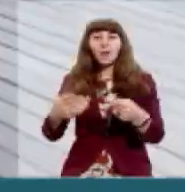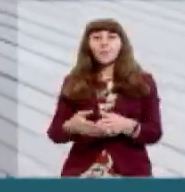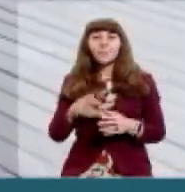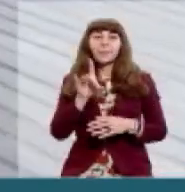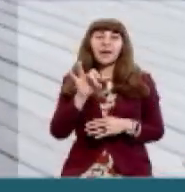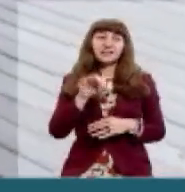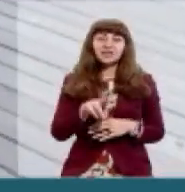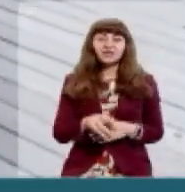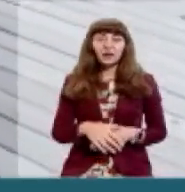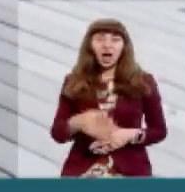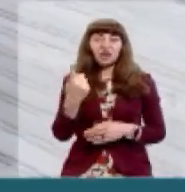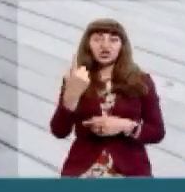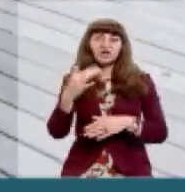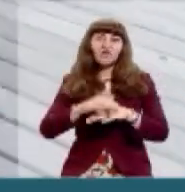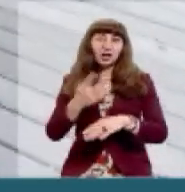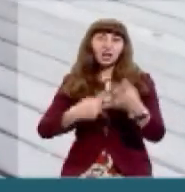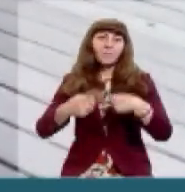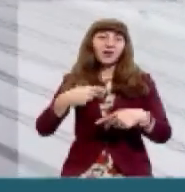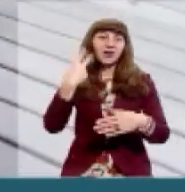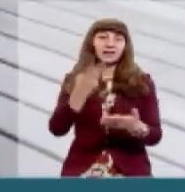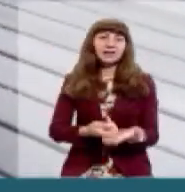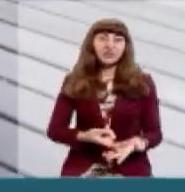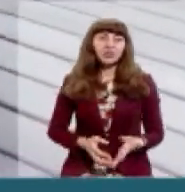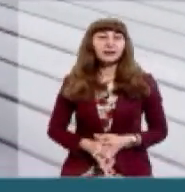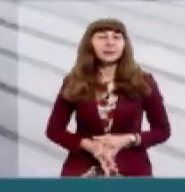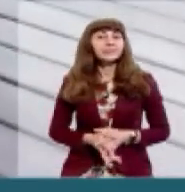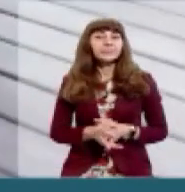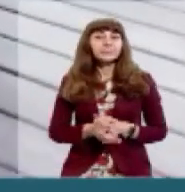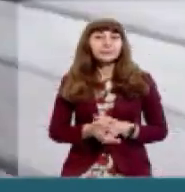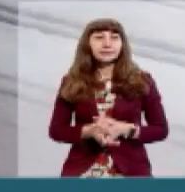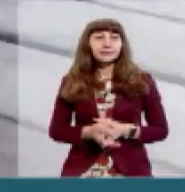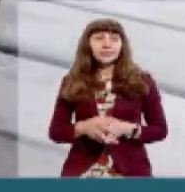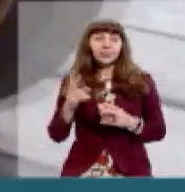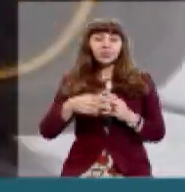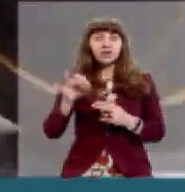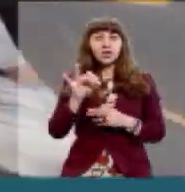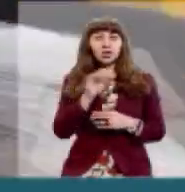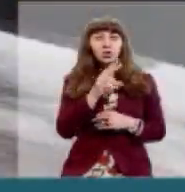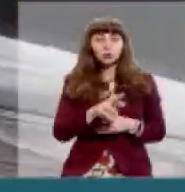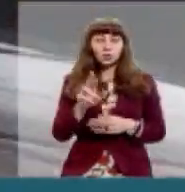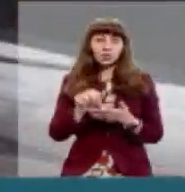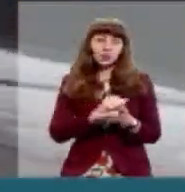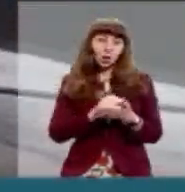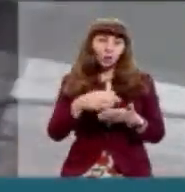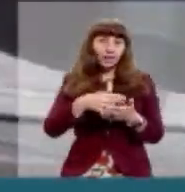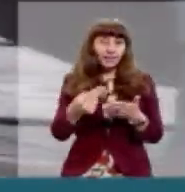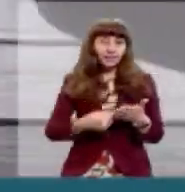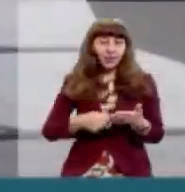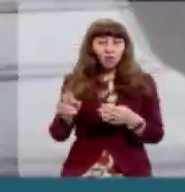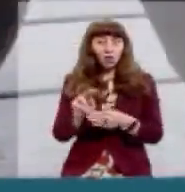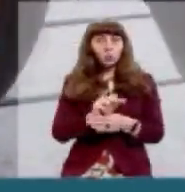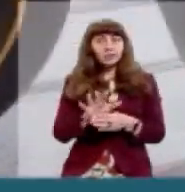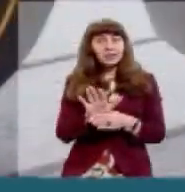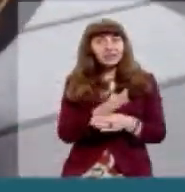опрокидывания. Закон был инициирован депутатами Мажилиса на пленарном заседании в конце июня. Основной целью документа является